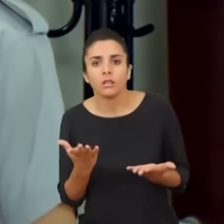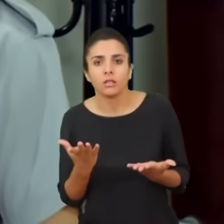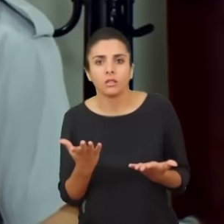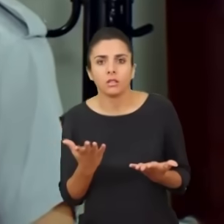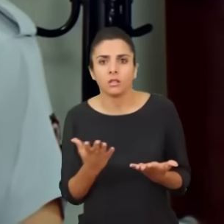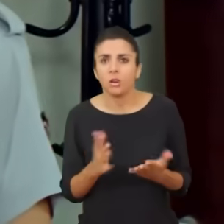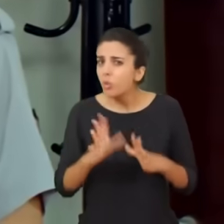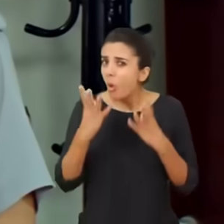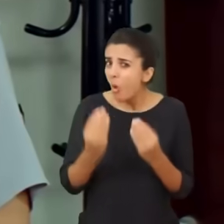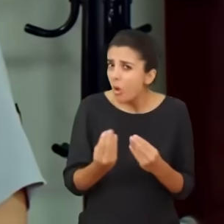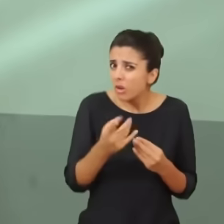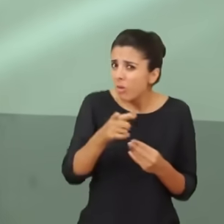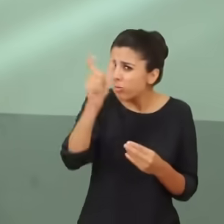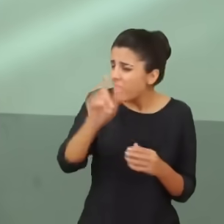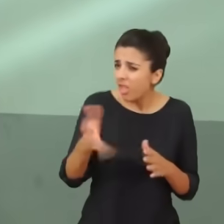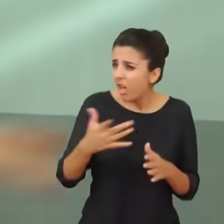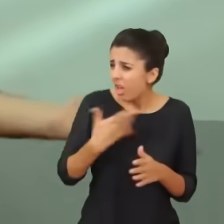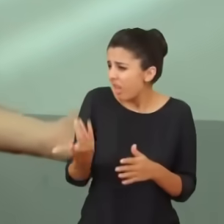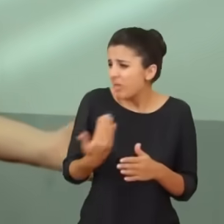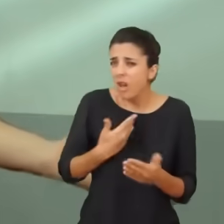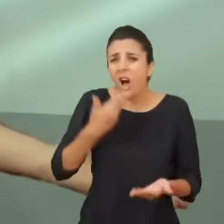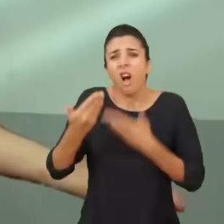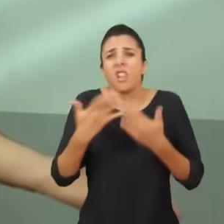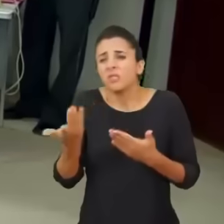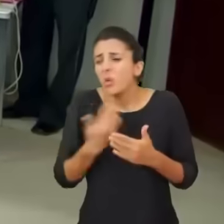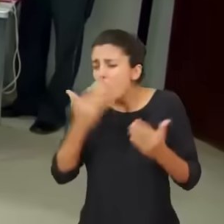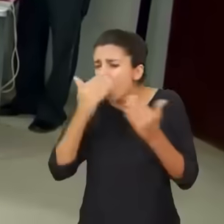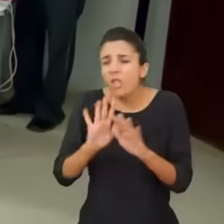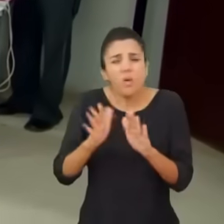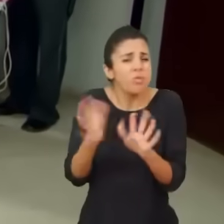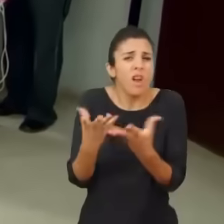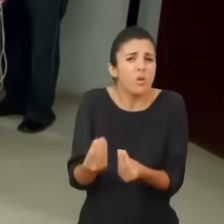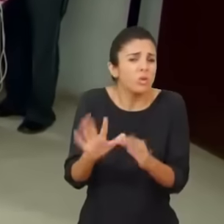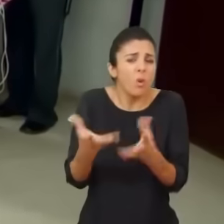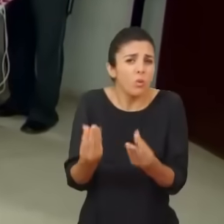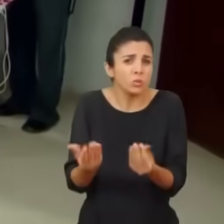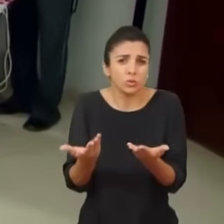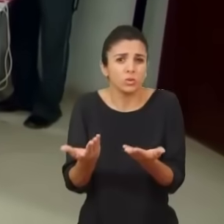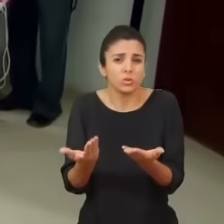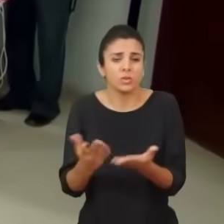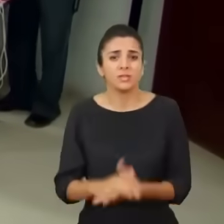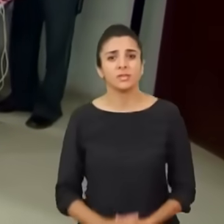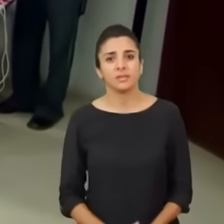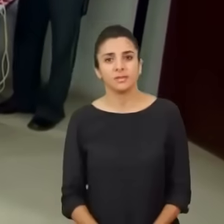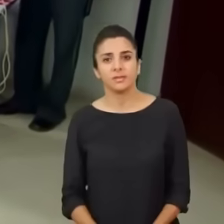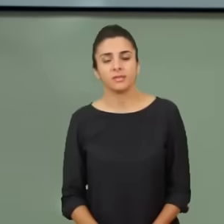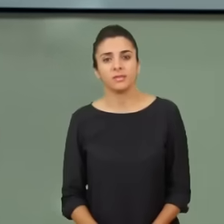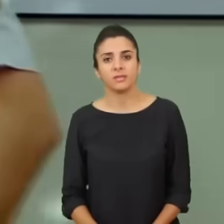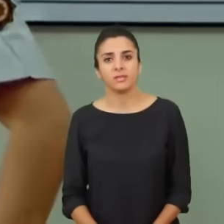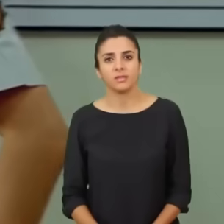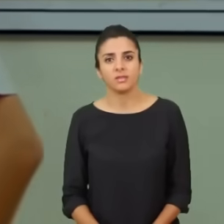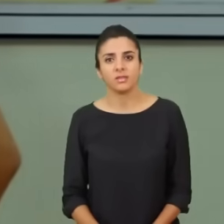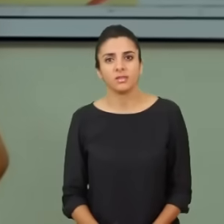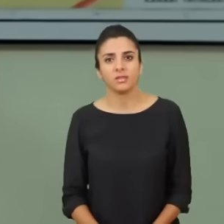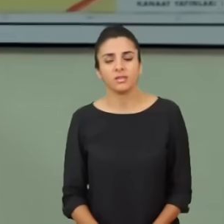Bu ne disiplinsizliktir arkadaş ya? Bu ne itaatsizliktir? Bu ne şarlatanlıktır ya? Güzel kalkıp ite kaka sandalyeyi